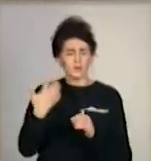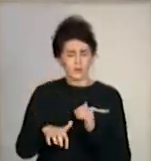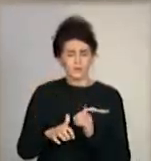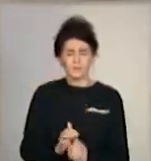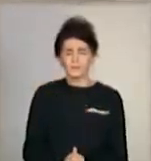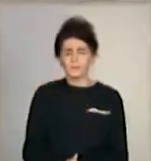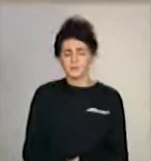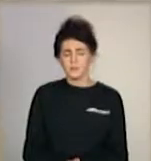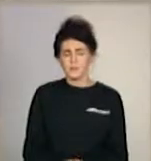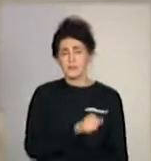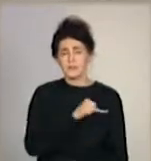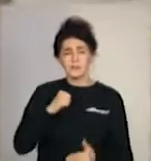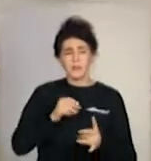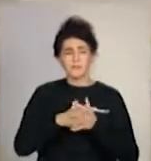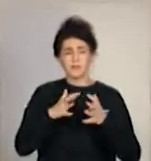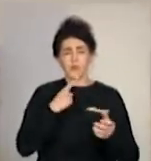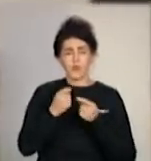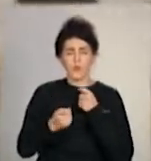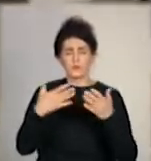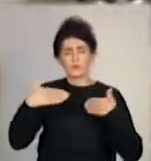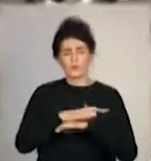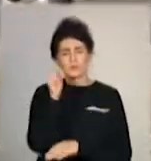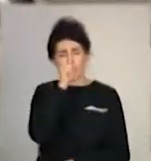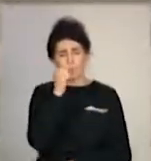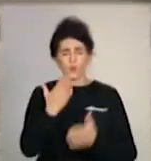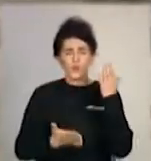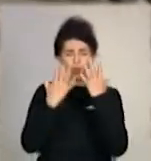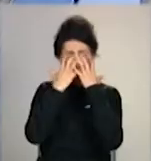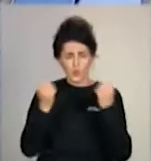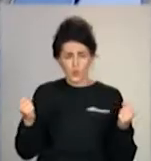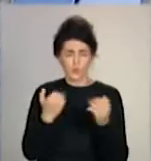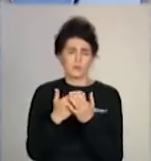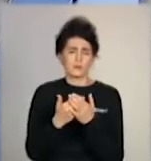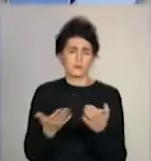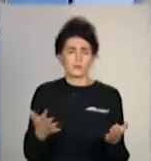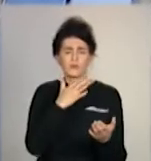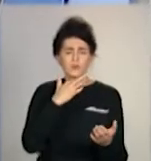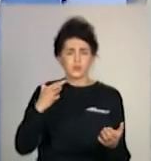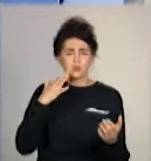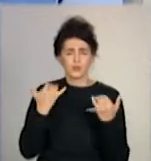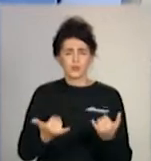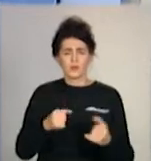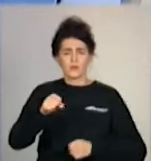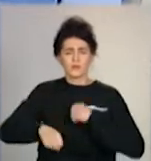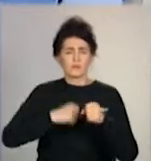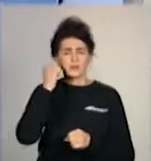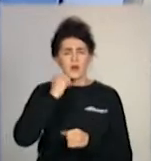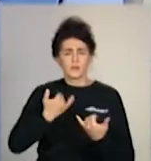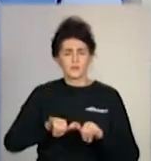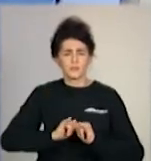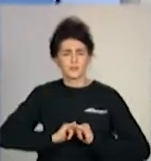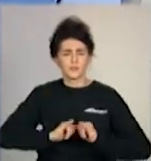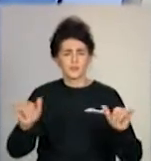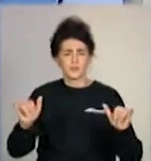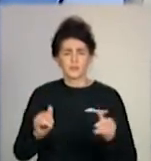Однак найбільша небезпека взимку та в темний час доби, вважають шофери. Більшість зараз велосипедів старих